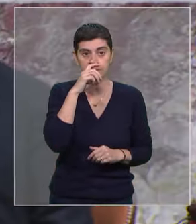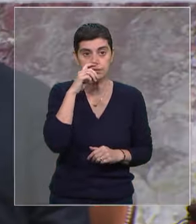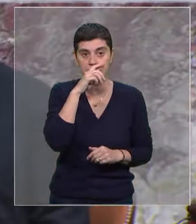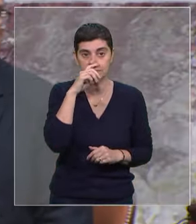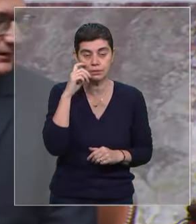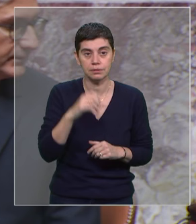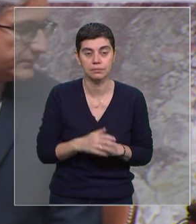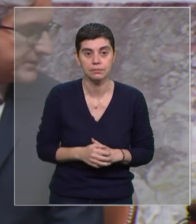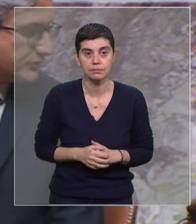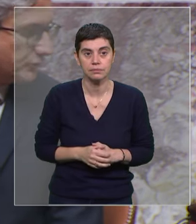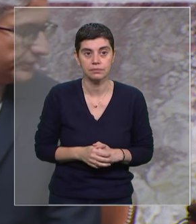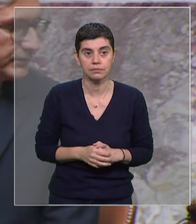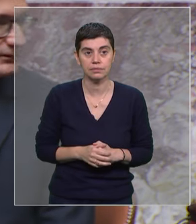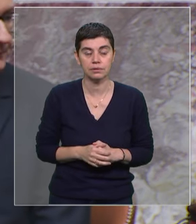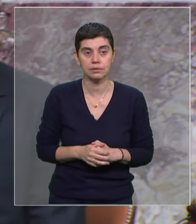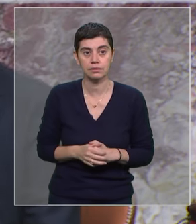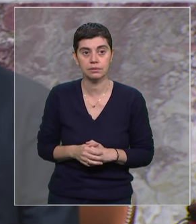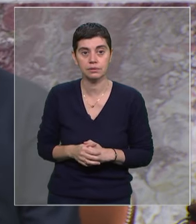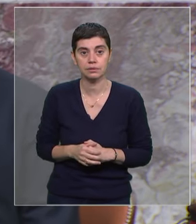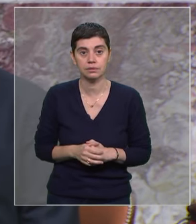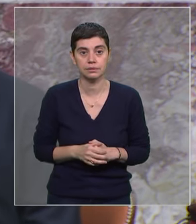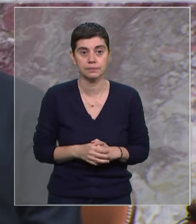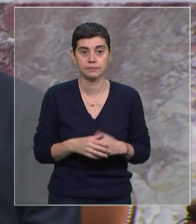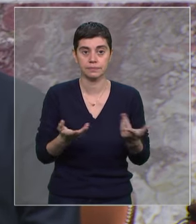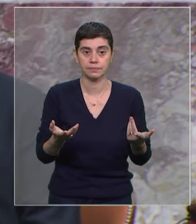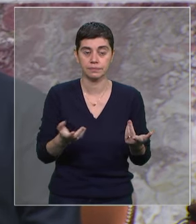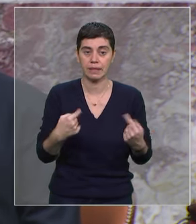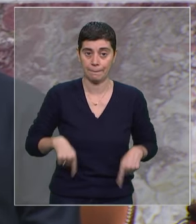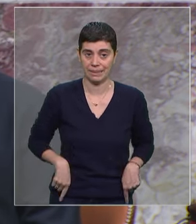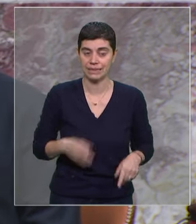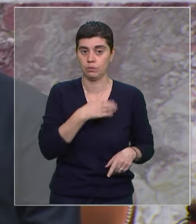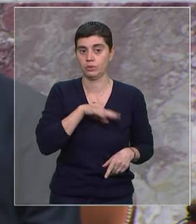Franck Riester, ministre en charge des relations avec le Parlement.